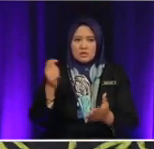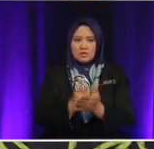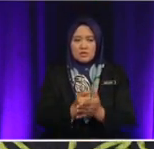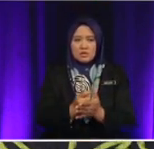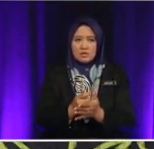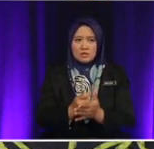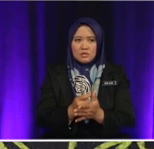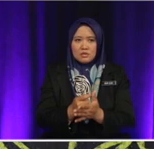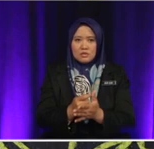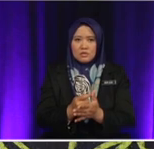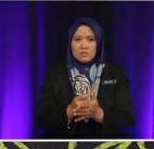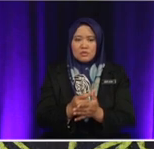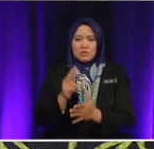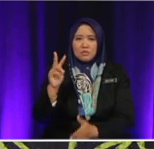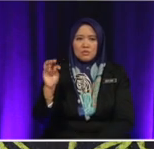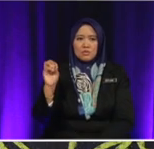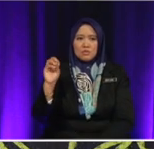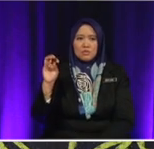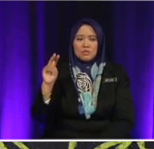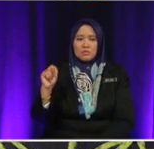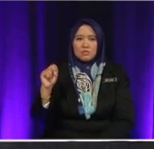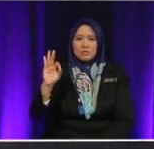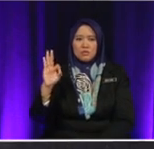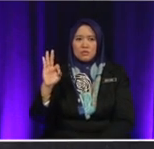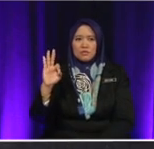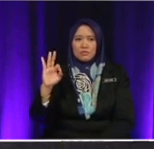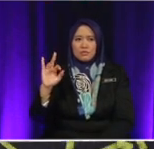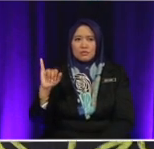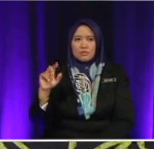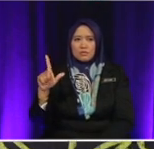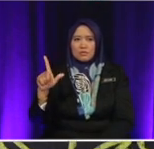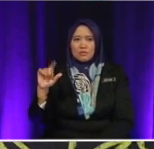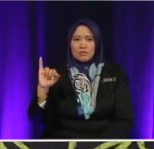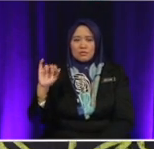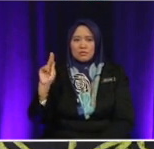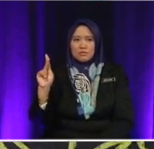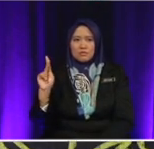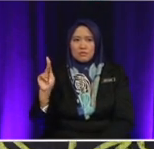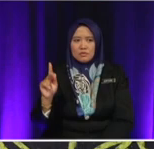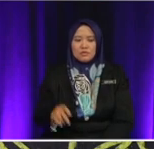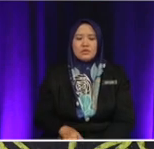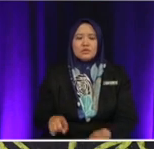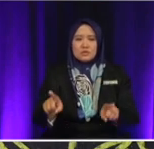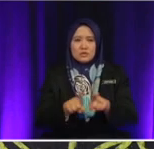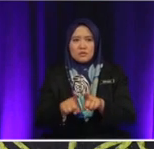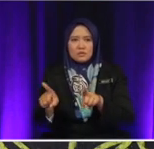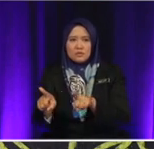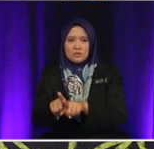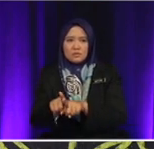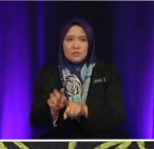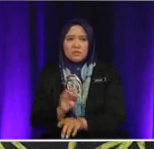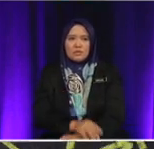setiap ahli kena berfikir dengan jelas dalam mengambil setiap tindakan yang dilakukan. Yang seterusnya,